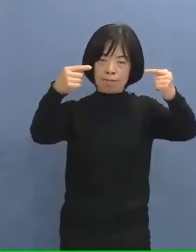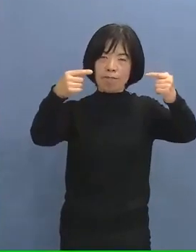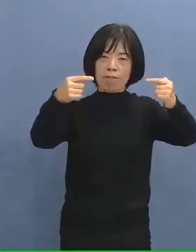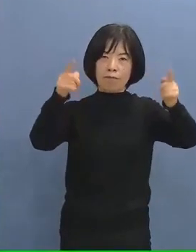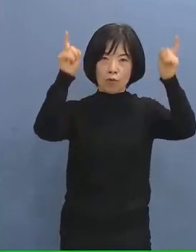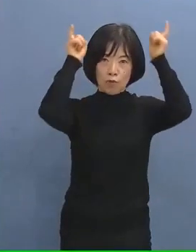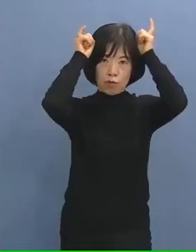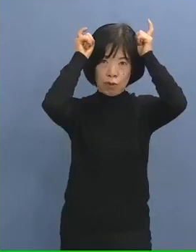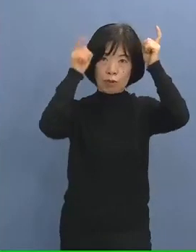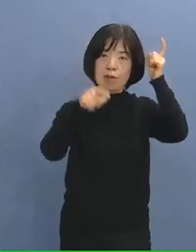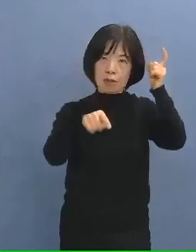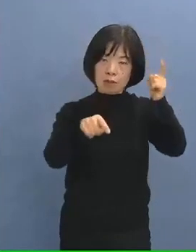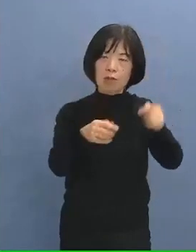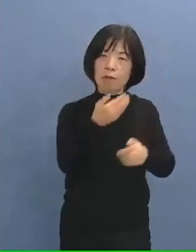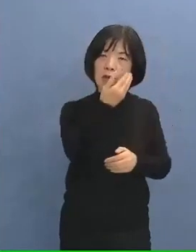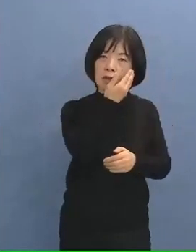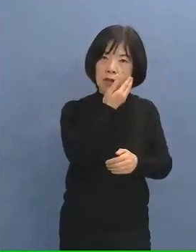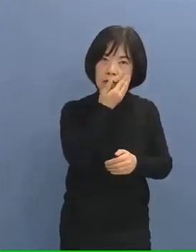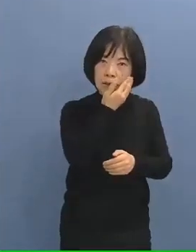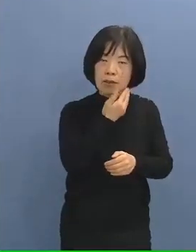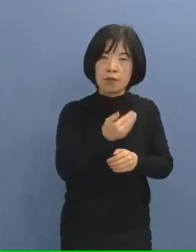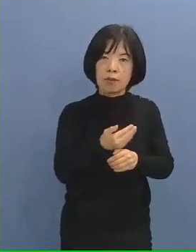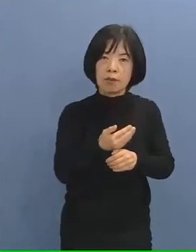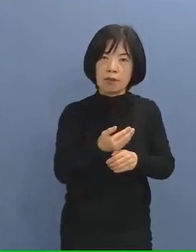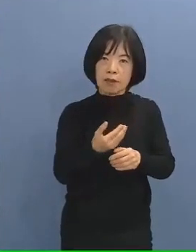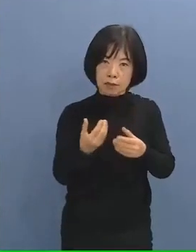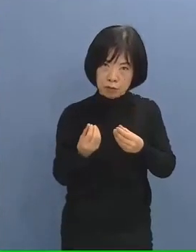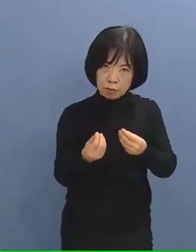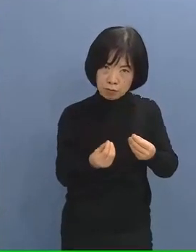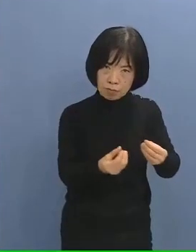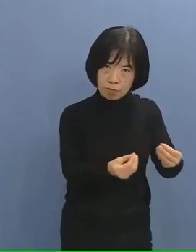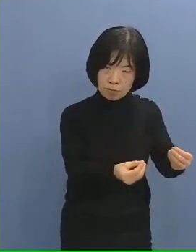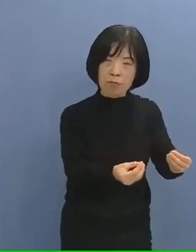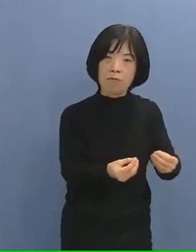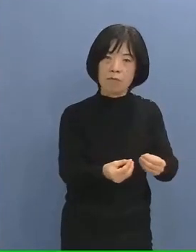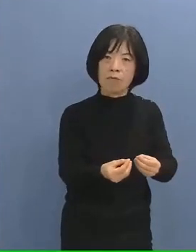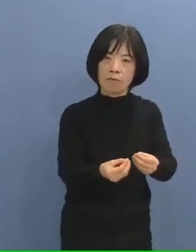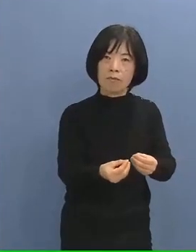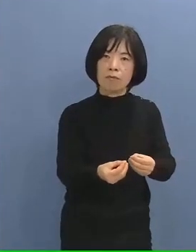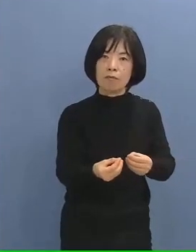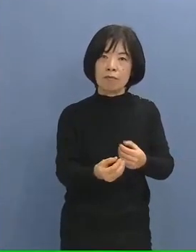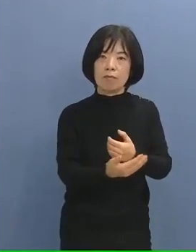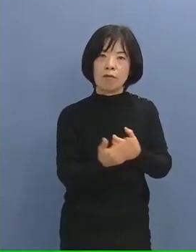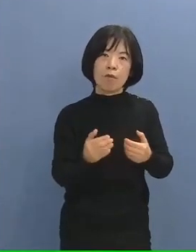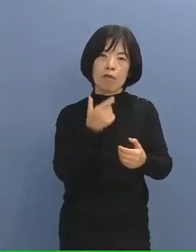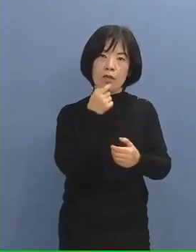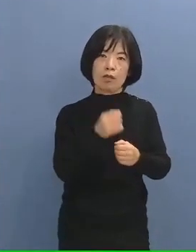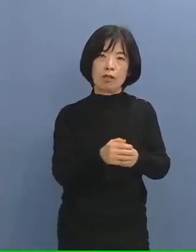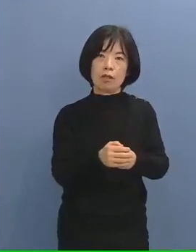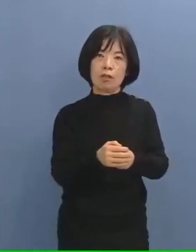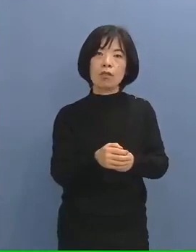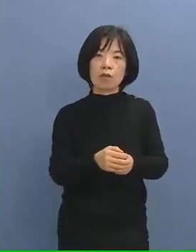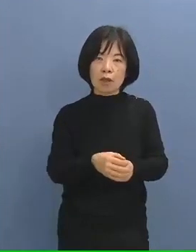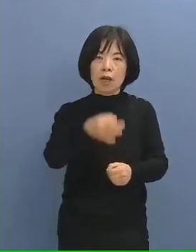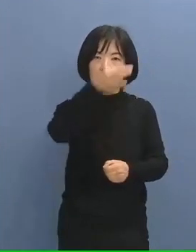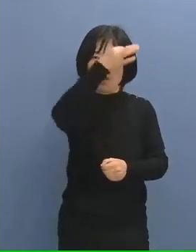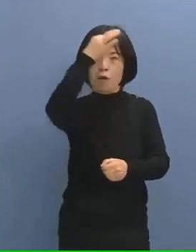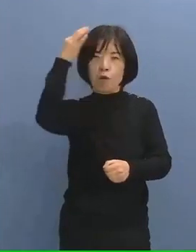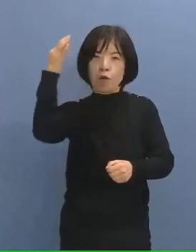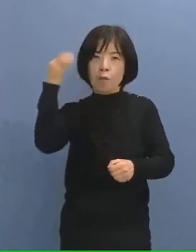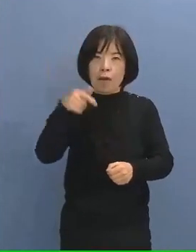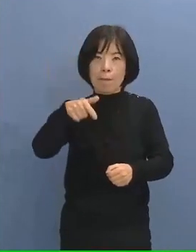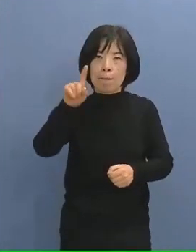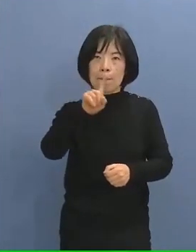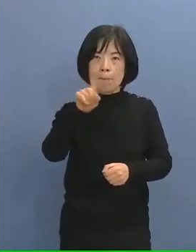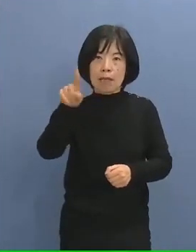こがやはり大事に血統をですね、これまで守ってこられて、それが神戸ビーフであったりとか、全国の和牛のルーツ